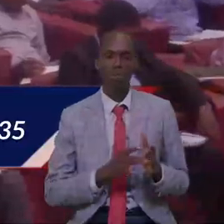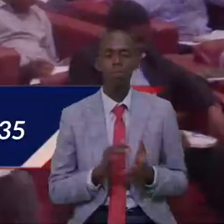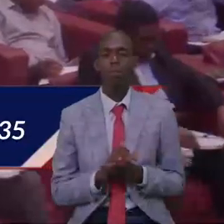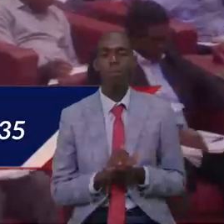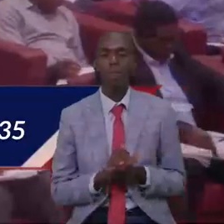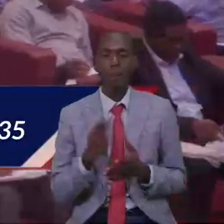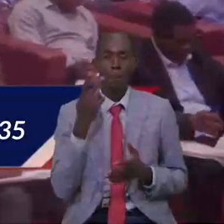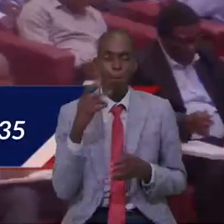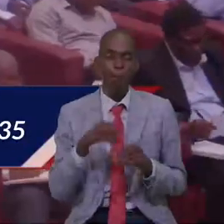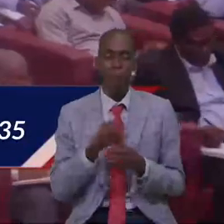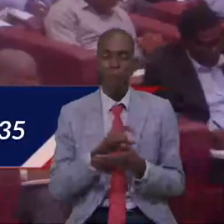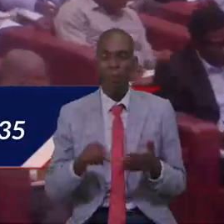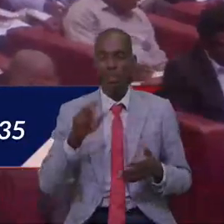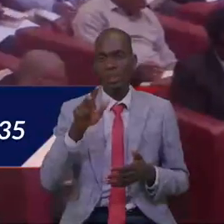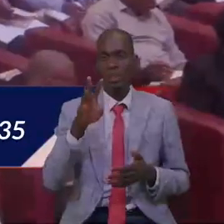Luc 1, 31.